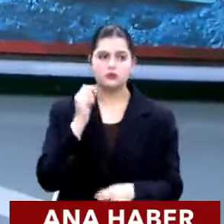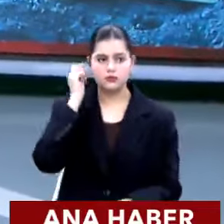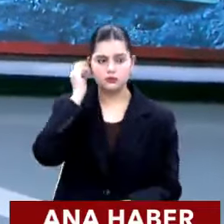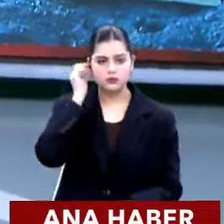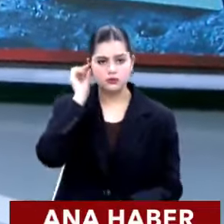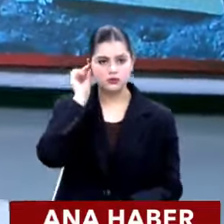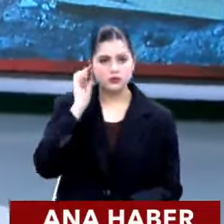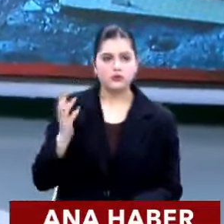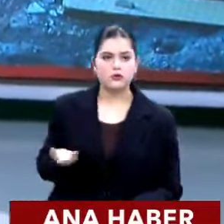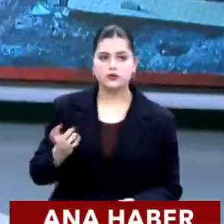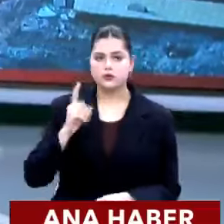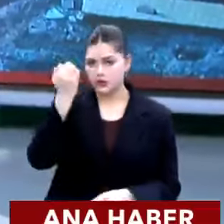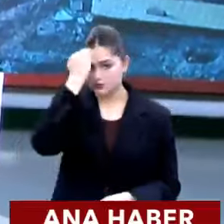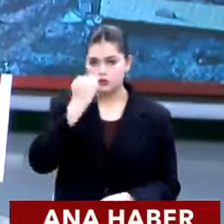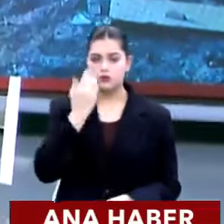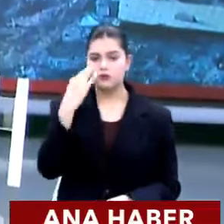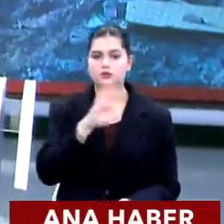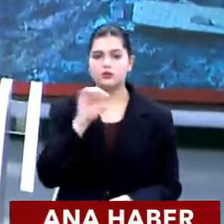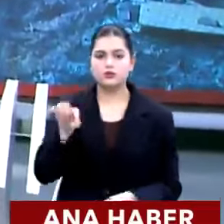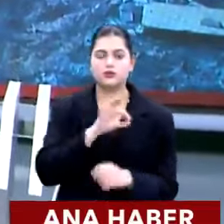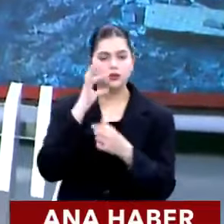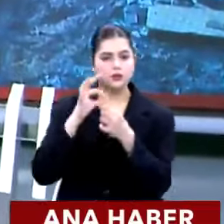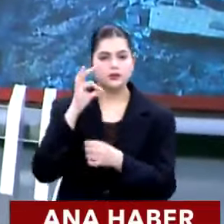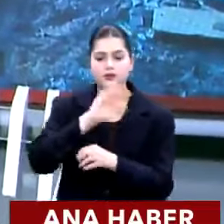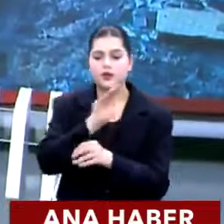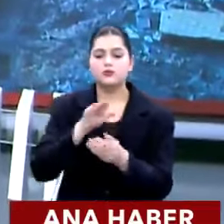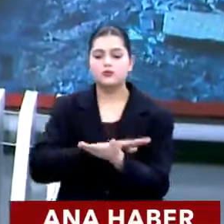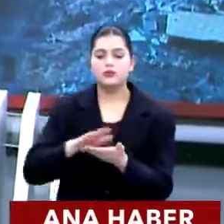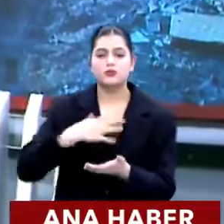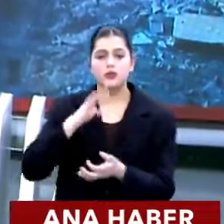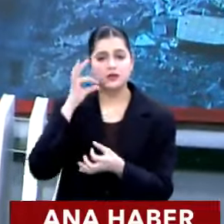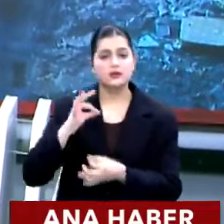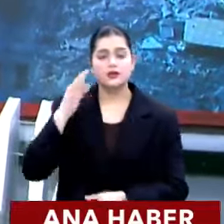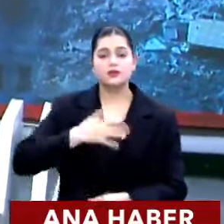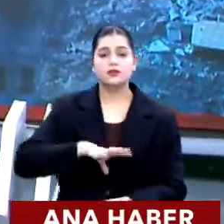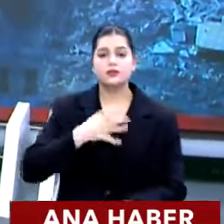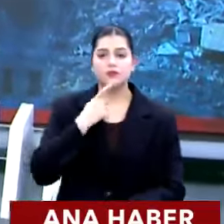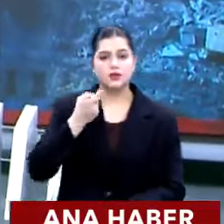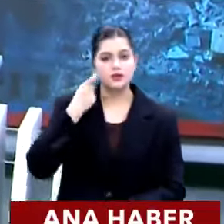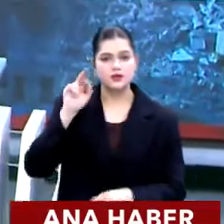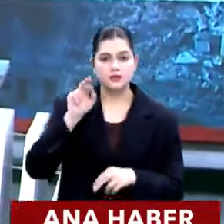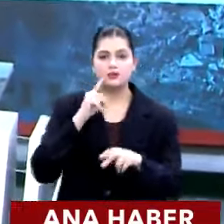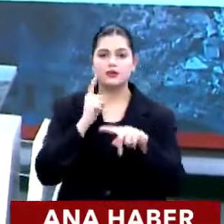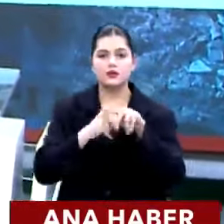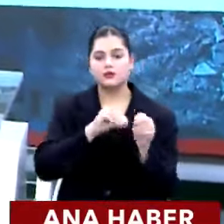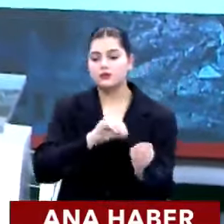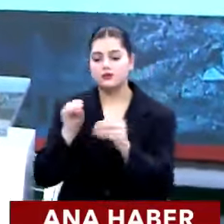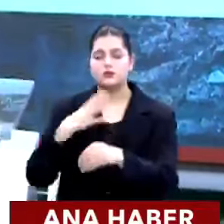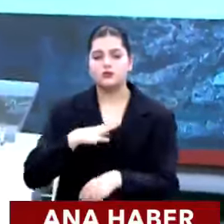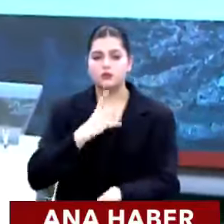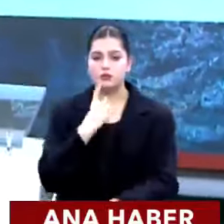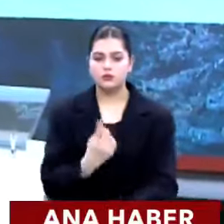Gazze'de hedefinin sadece Hamas olmadığı orayı insansızlaştırma ve tekrar daha önce olduğu gibi Yahudileri yerleştirmek gibi bir